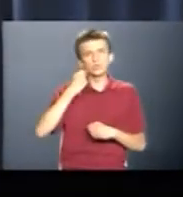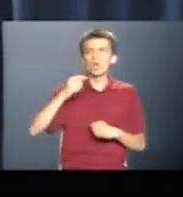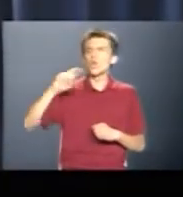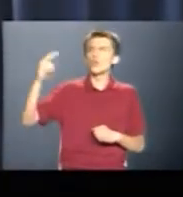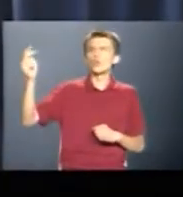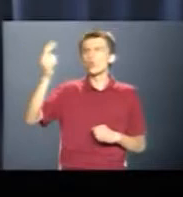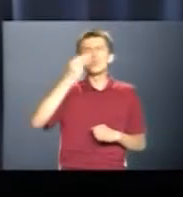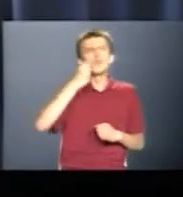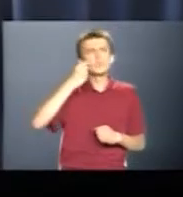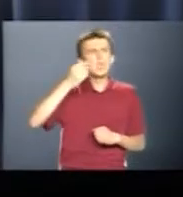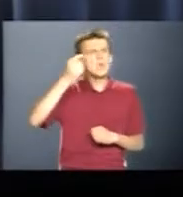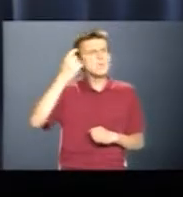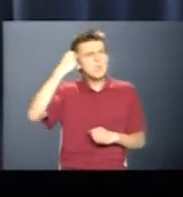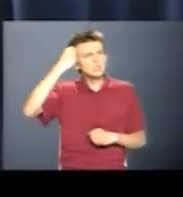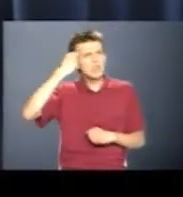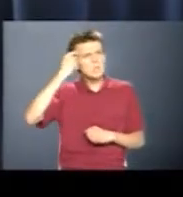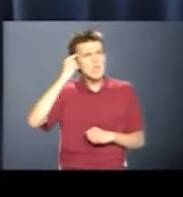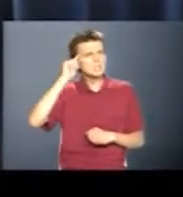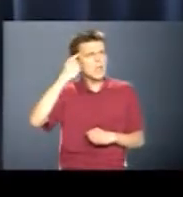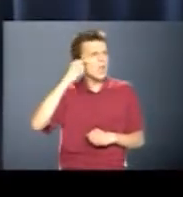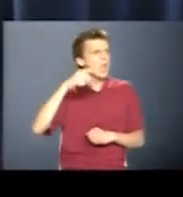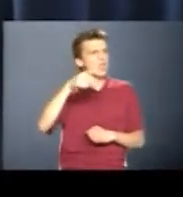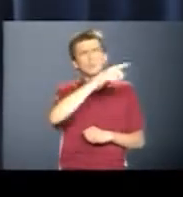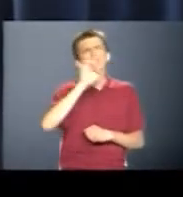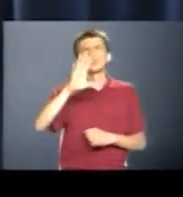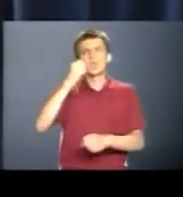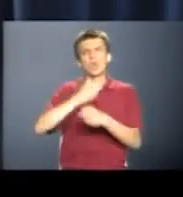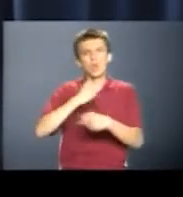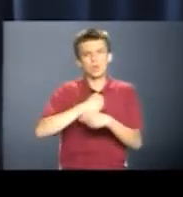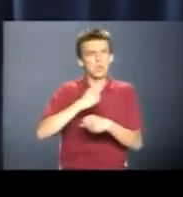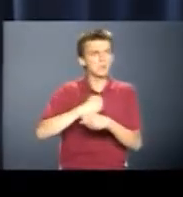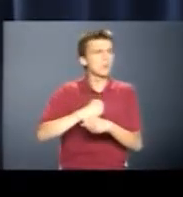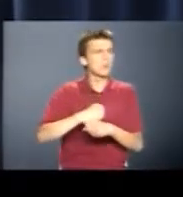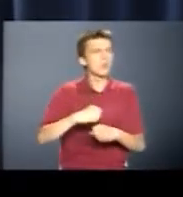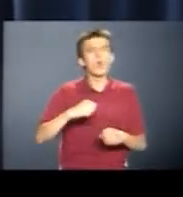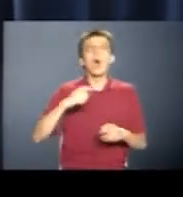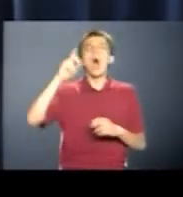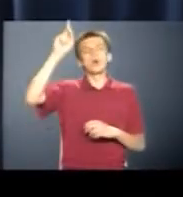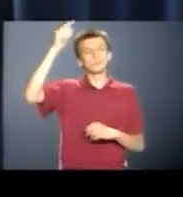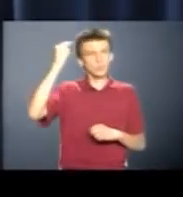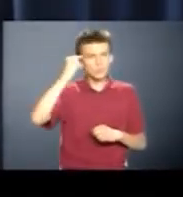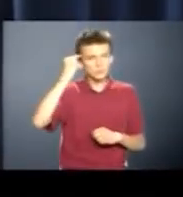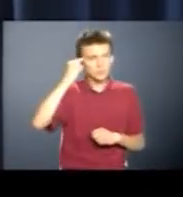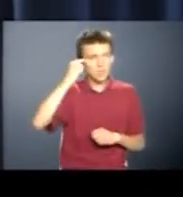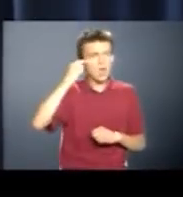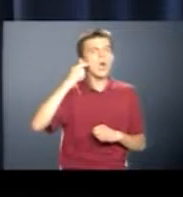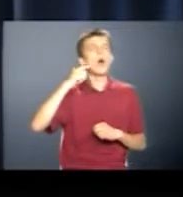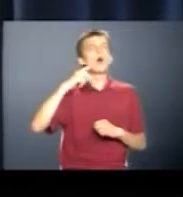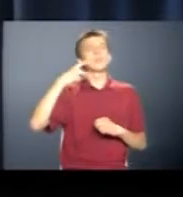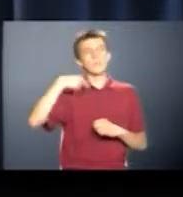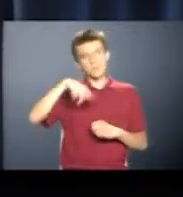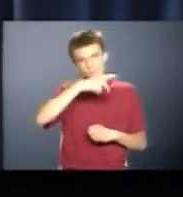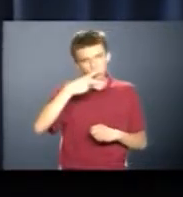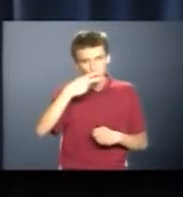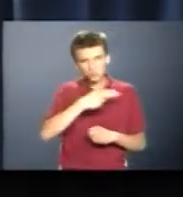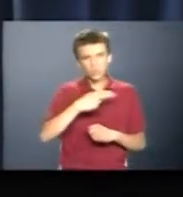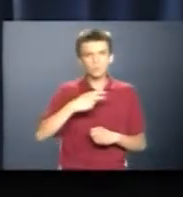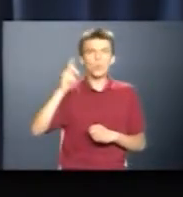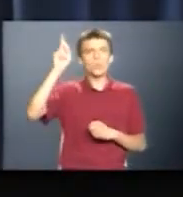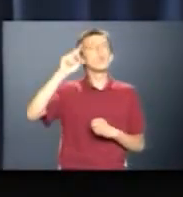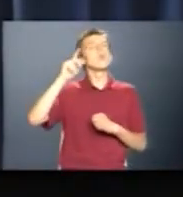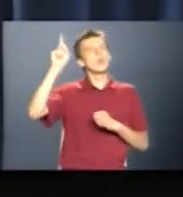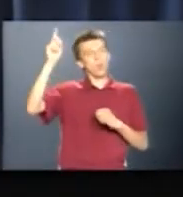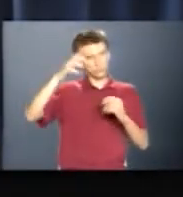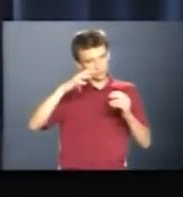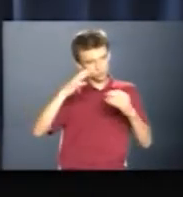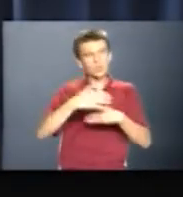a mi činimo ono za što gospodar kaže da je to njegovo, da to njemu pripada. Razvijamo kod sebe iskrenost.